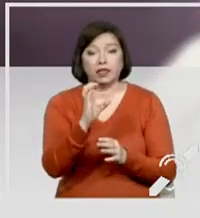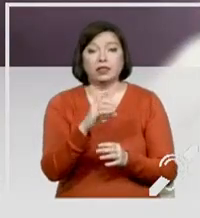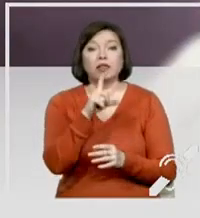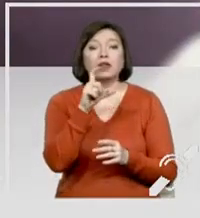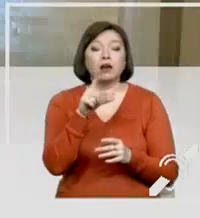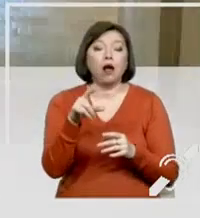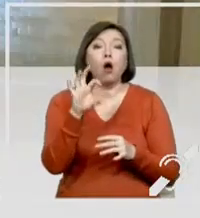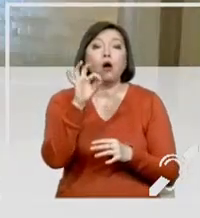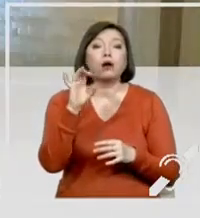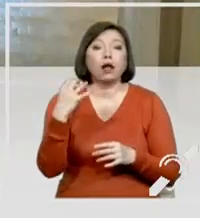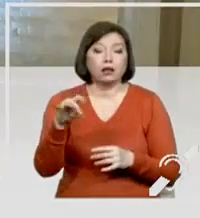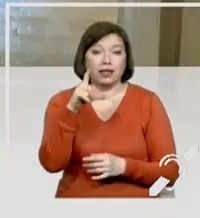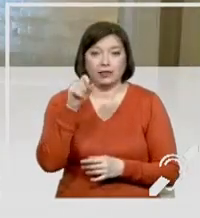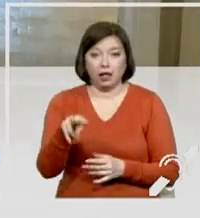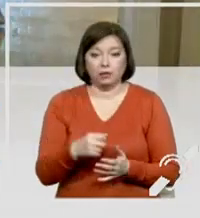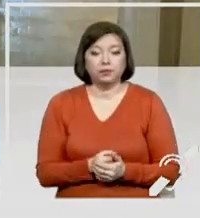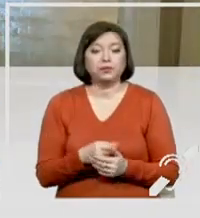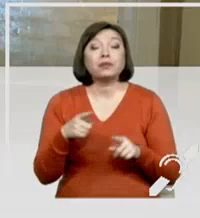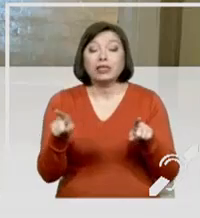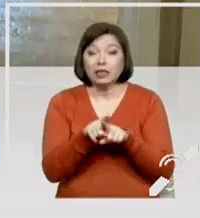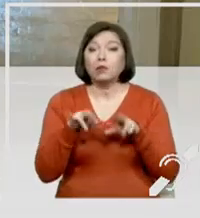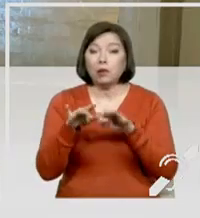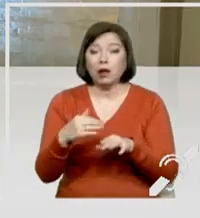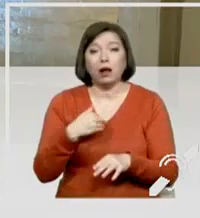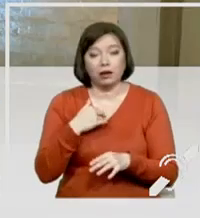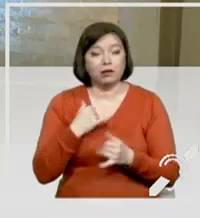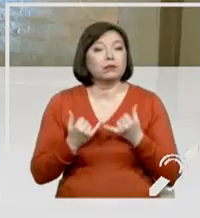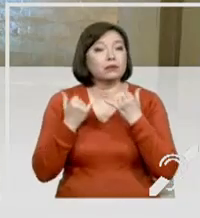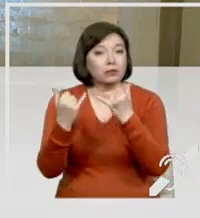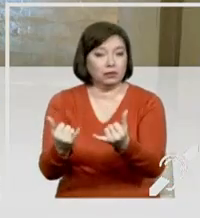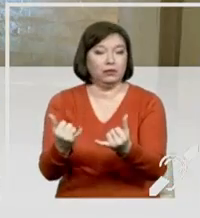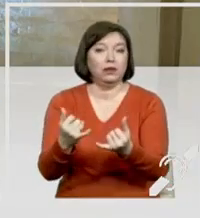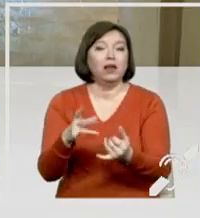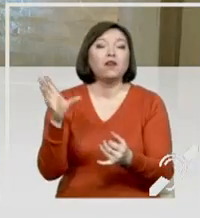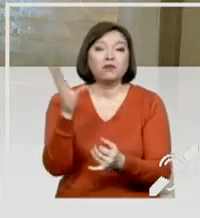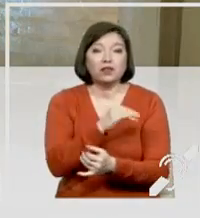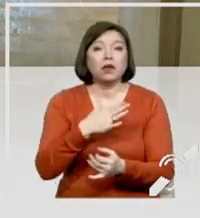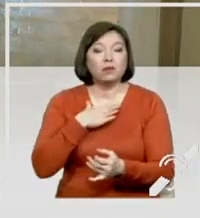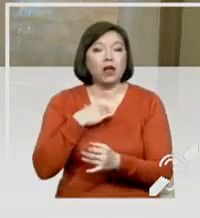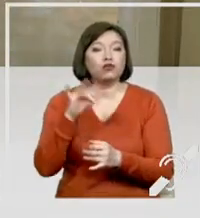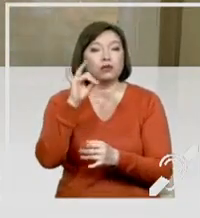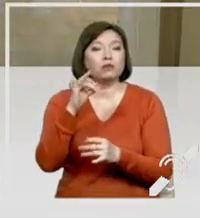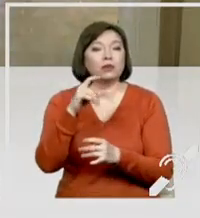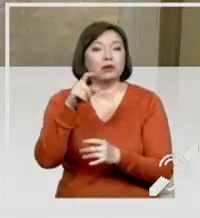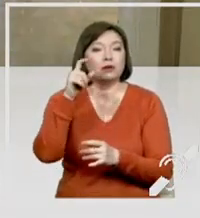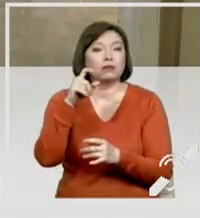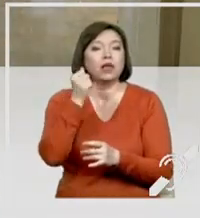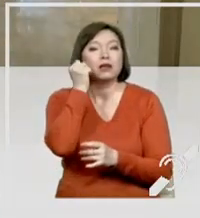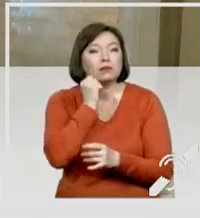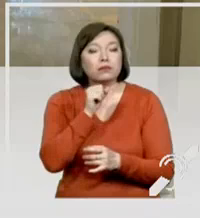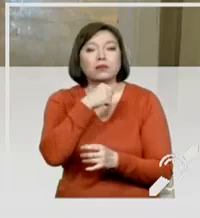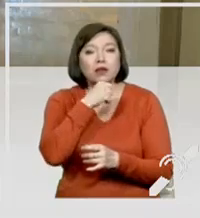Sala cu Orgă. Prin aceste evenimente încercăm să aducem omagiul nostru tuturor înaintașilor noștri care